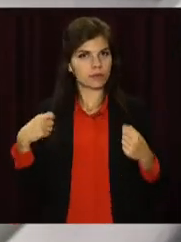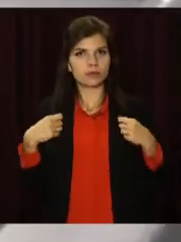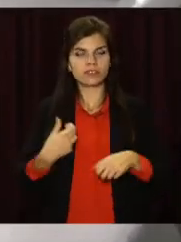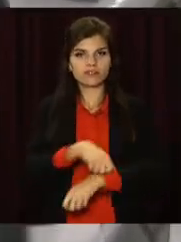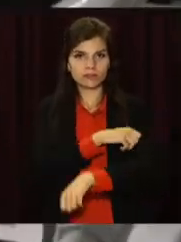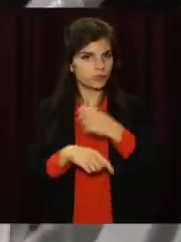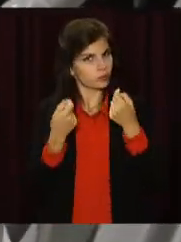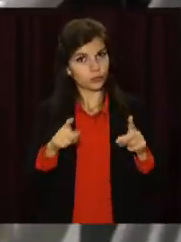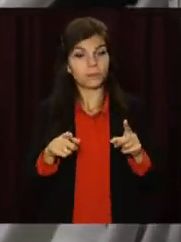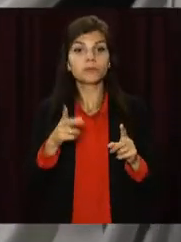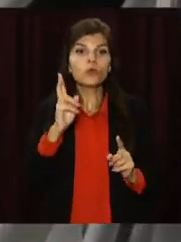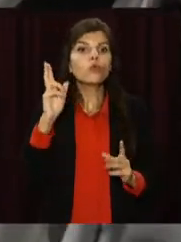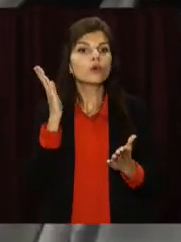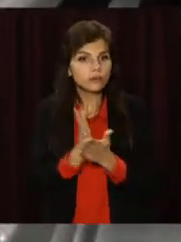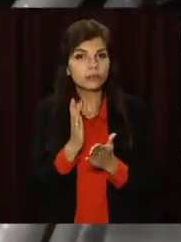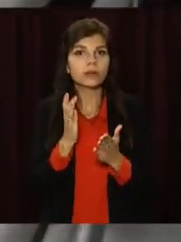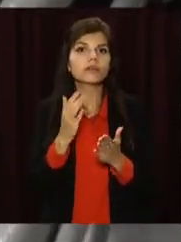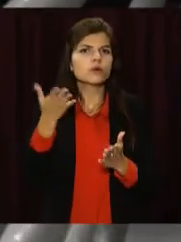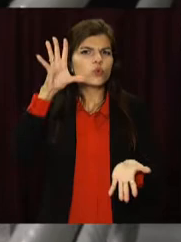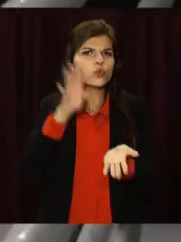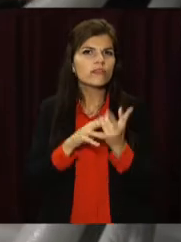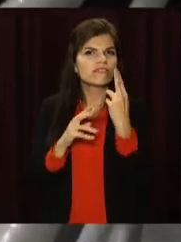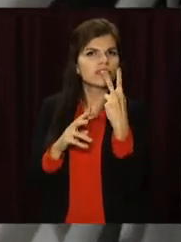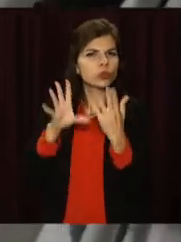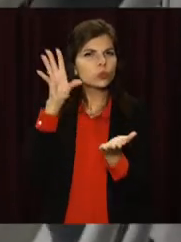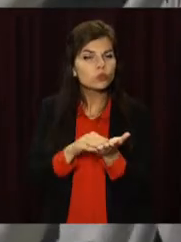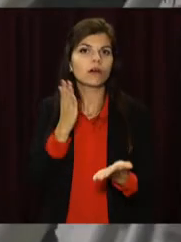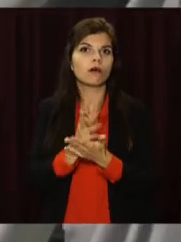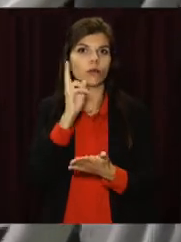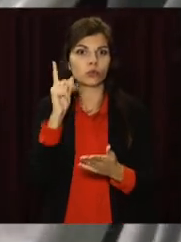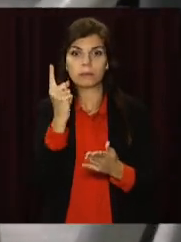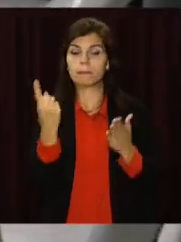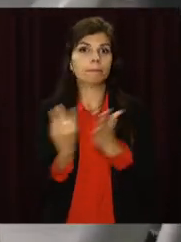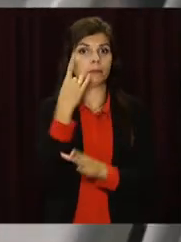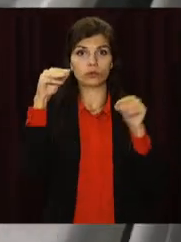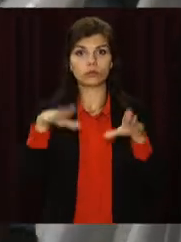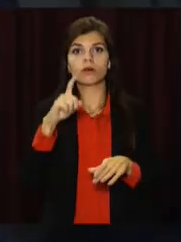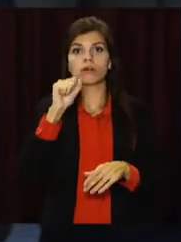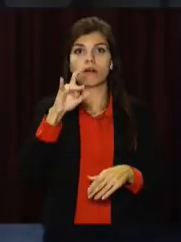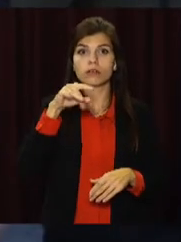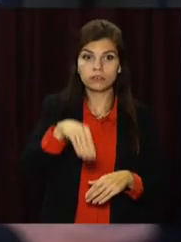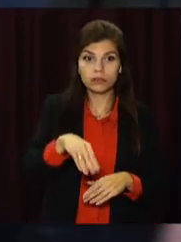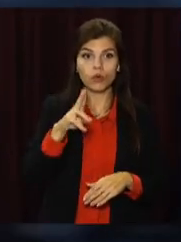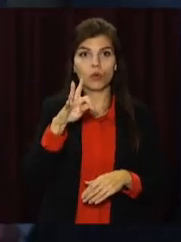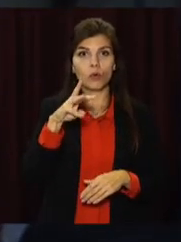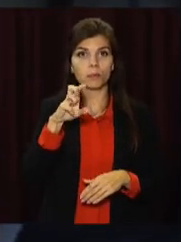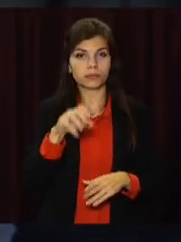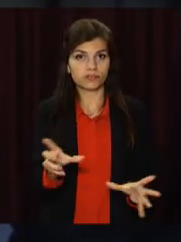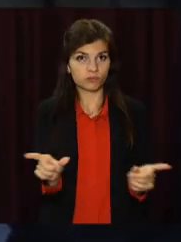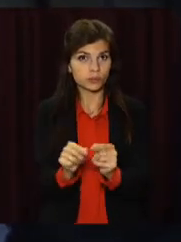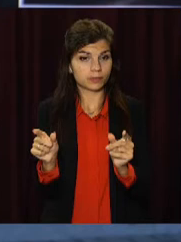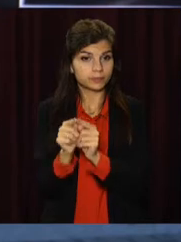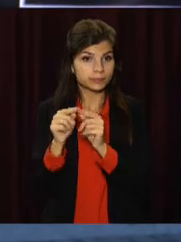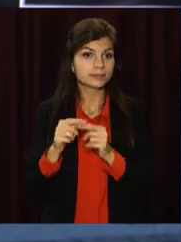зі своїми партнерами, інші ж познайомились, перш ніж прийняли рішення стати учасниками Hard Combat. Так а яка стратегія? Вийшов до